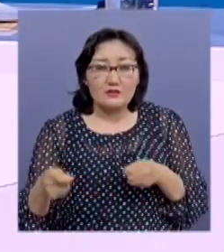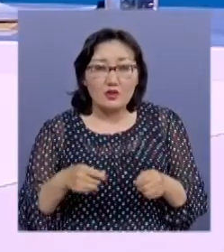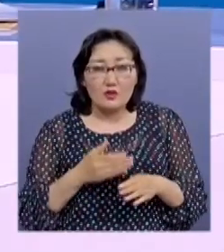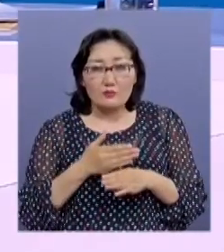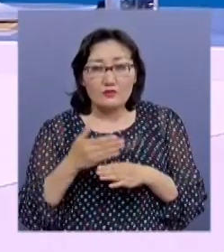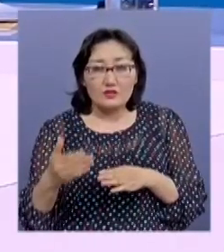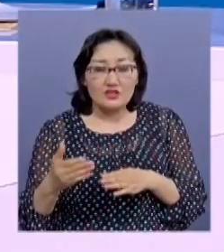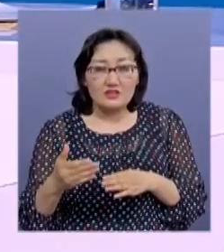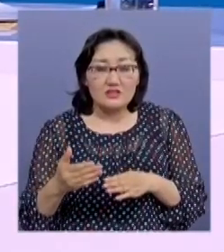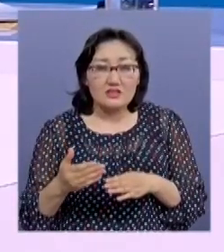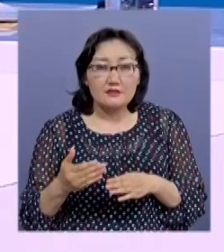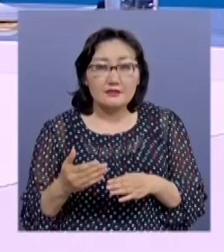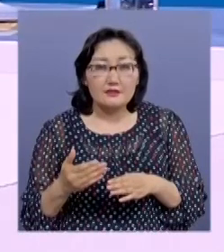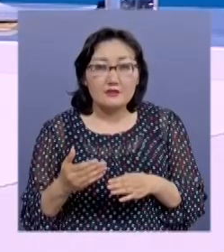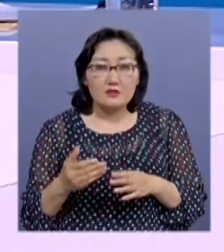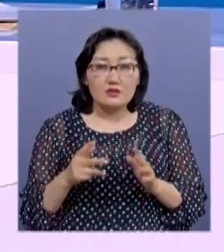кейін мына